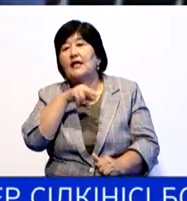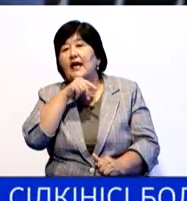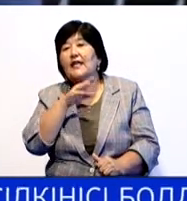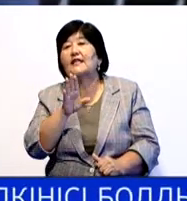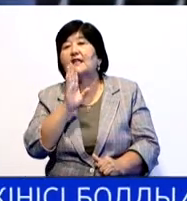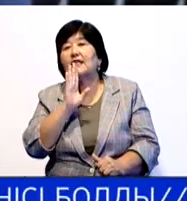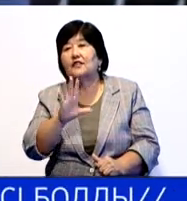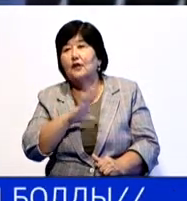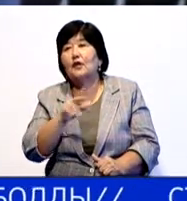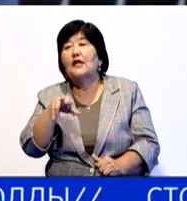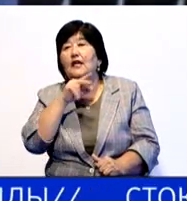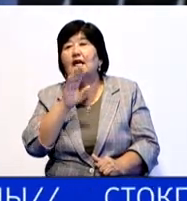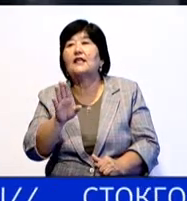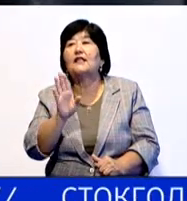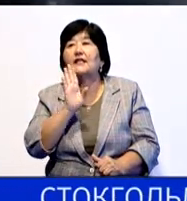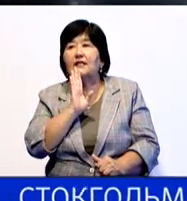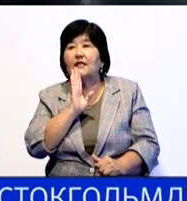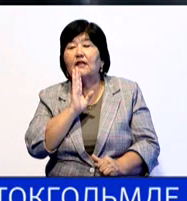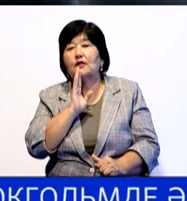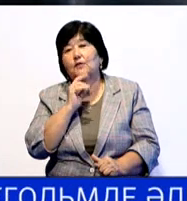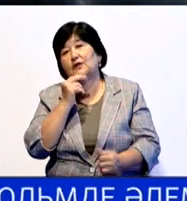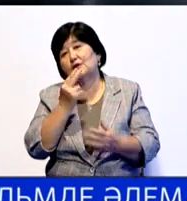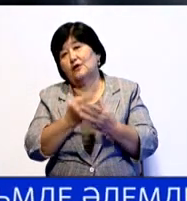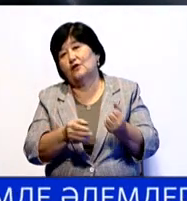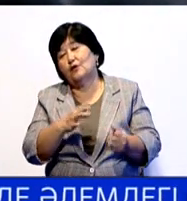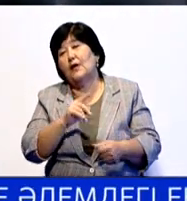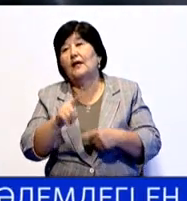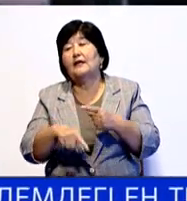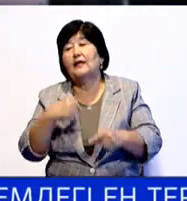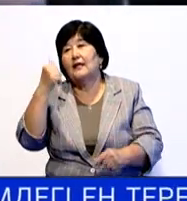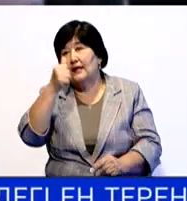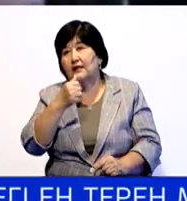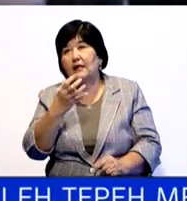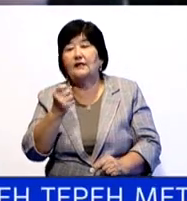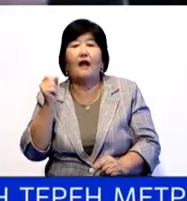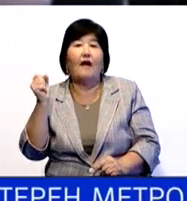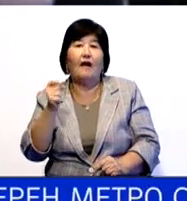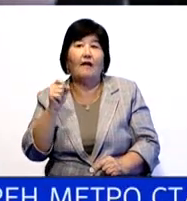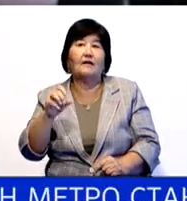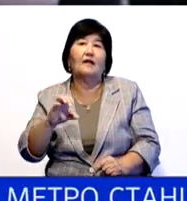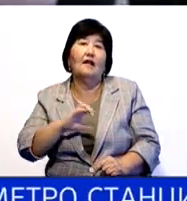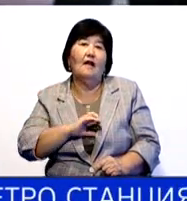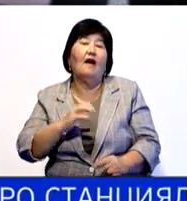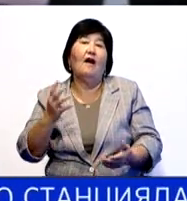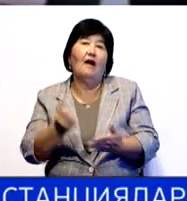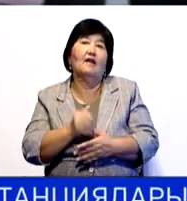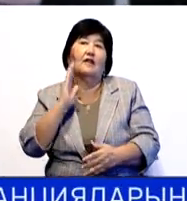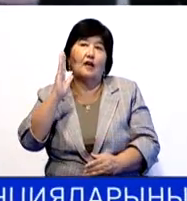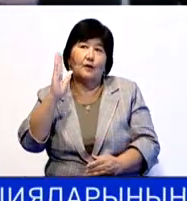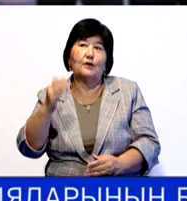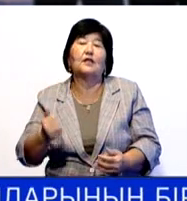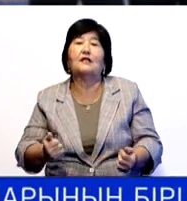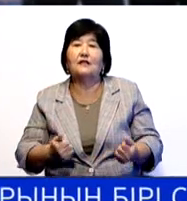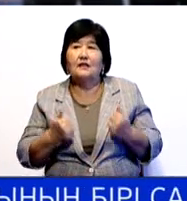болды. Мен Кореяның қызына есе беріп қойдым. Келесі жылы алтын аламын, Құдай қаласа,